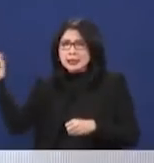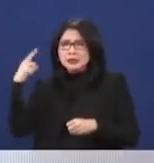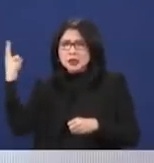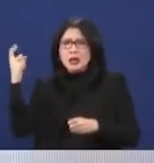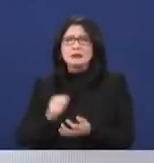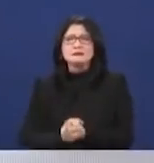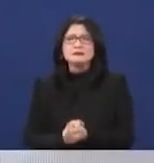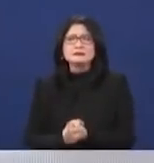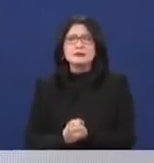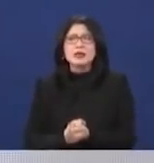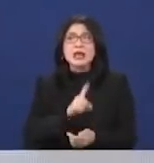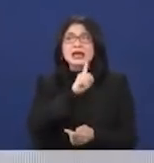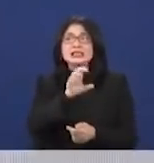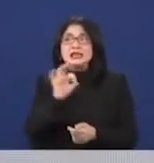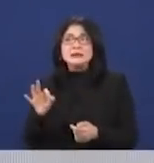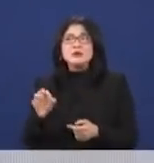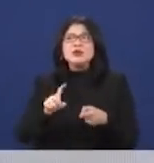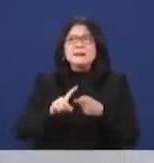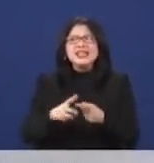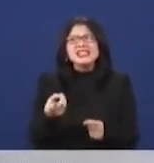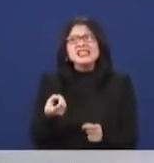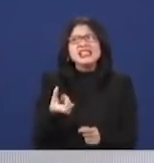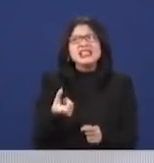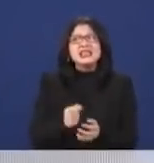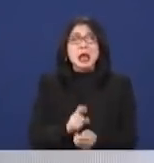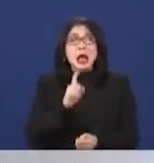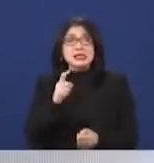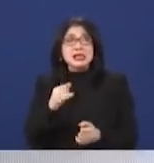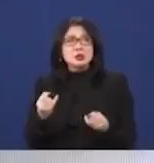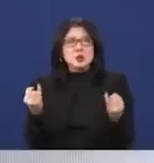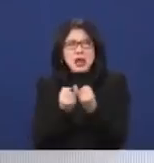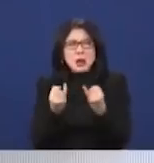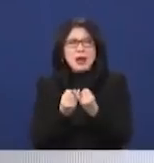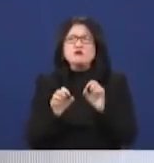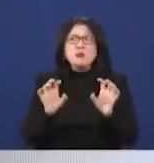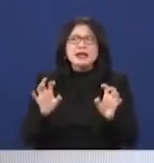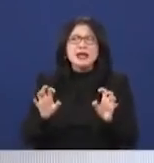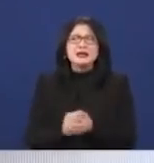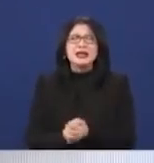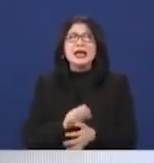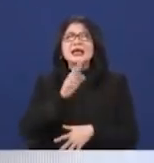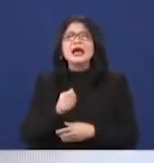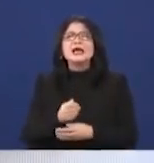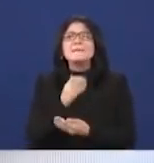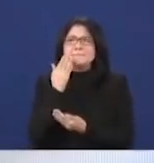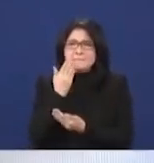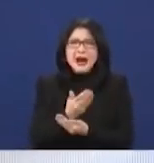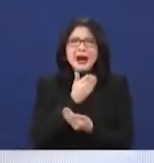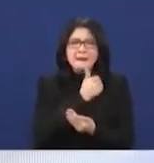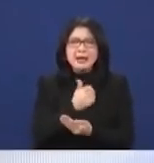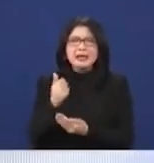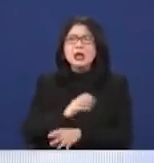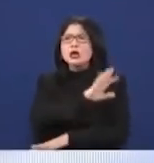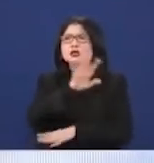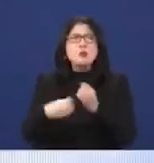menganut 1000 kawan terlalu sedikit, 1 lawan terlalu banyak. Kita akan baik dengan semua negara, dengan